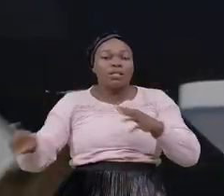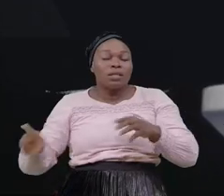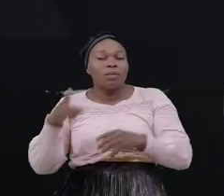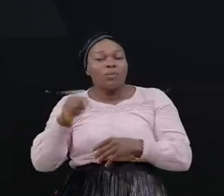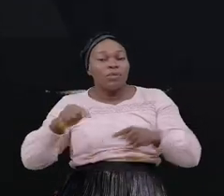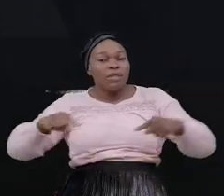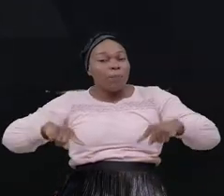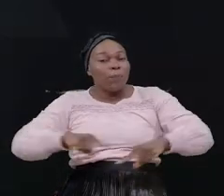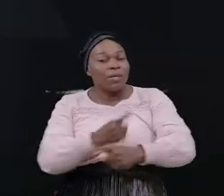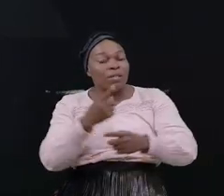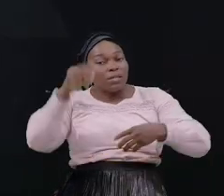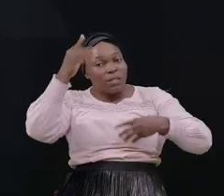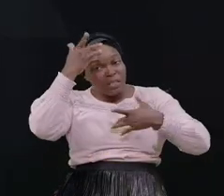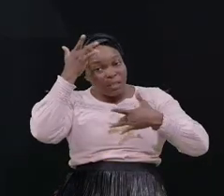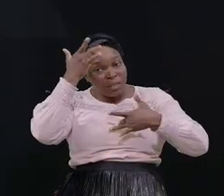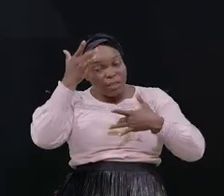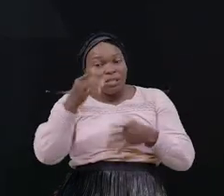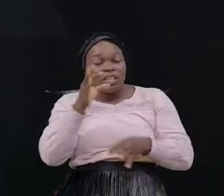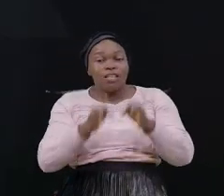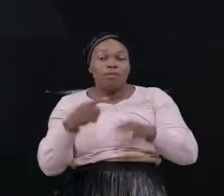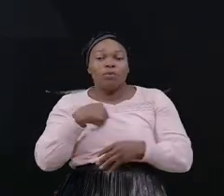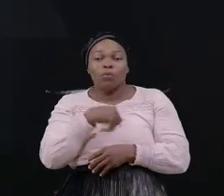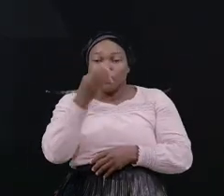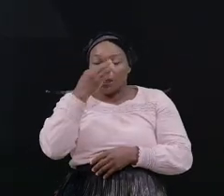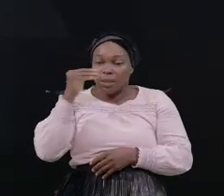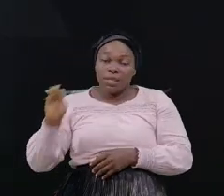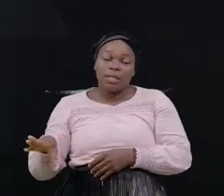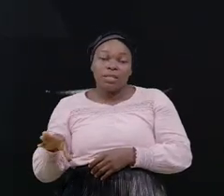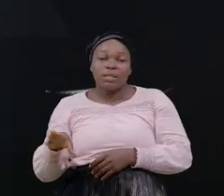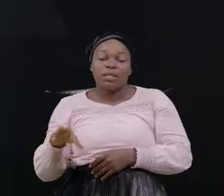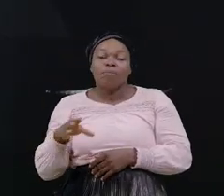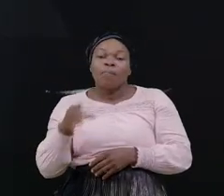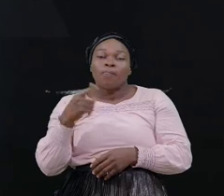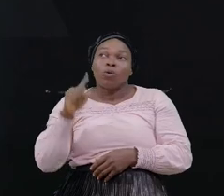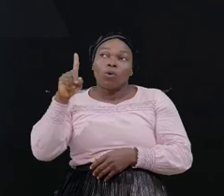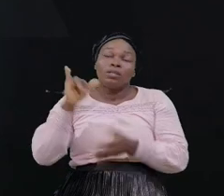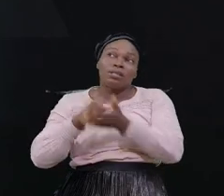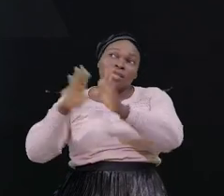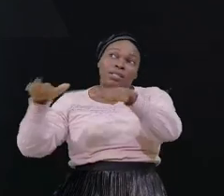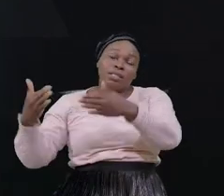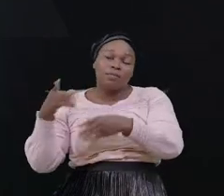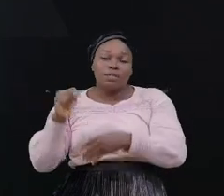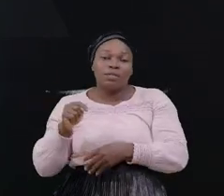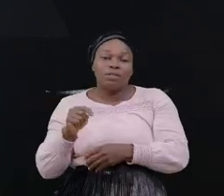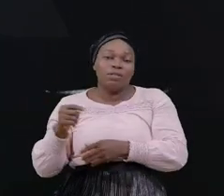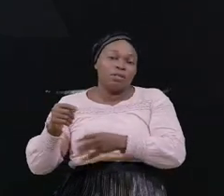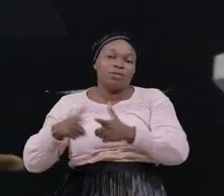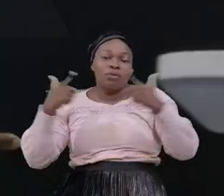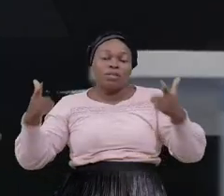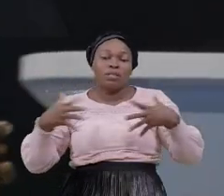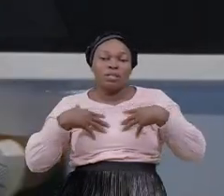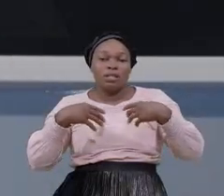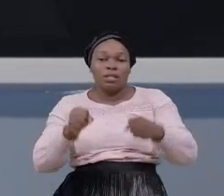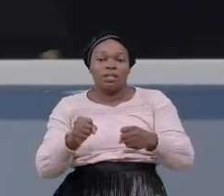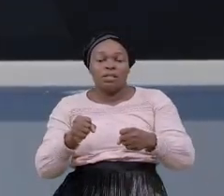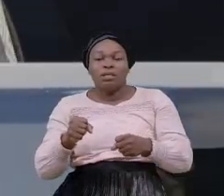du Sauveur. Oui, on aura la douleur, la souffrance, les maladies lorsqu'on abandonne celui